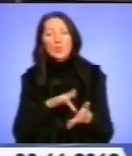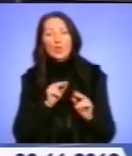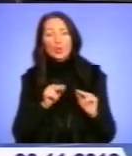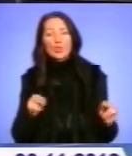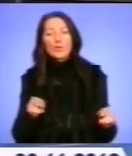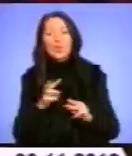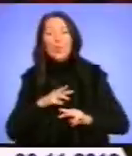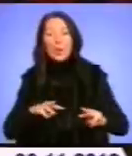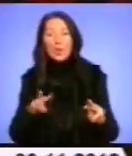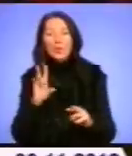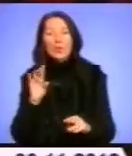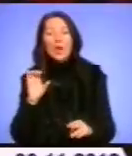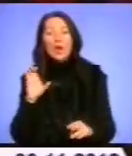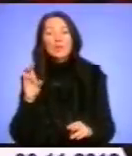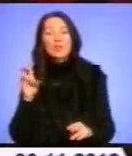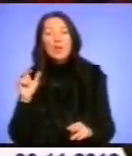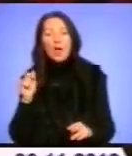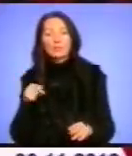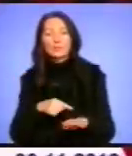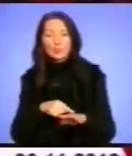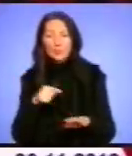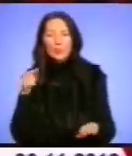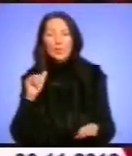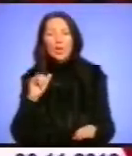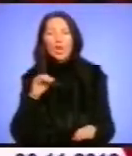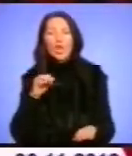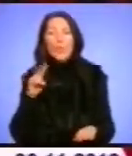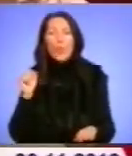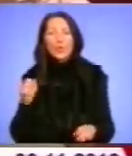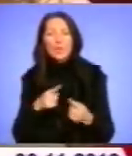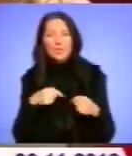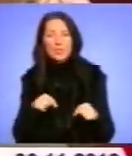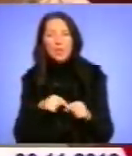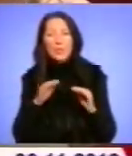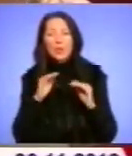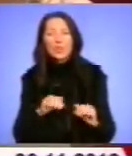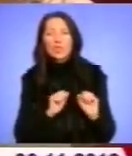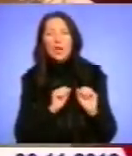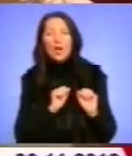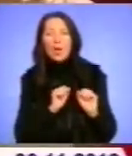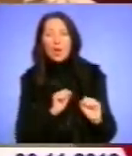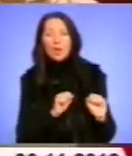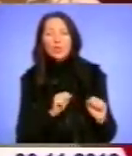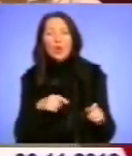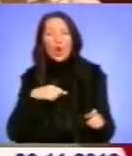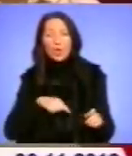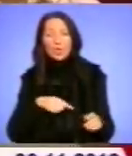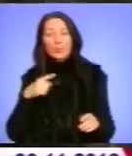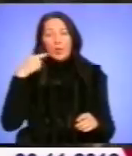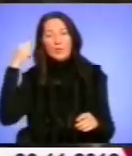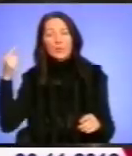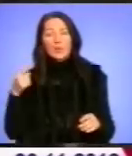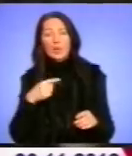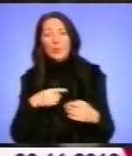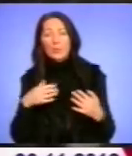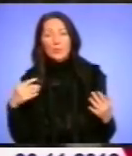«Наснага». Ураження імунної системи, зниження опірності організму, неврологічні та психологічні симптоми. А чи багато